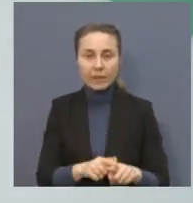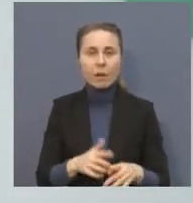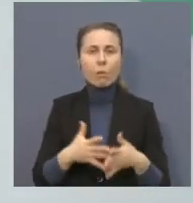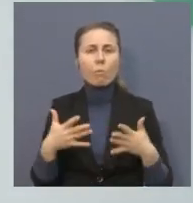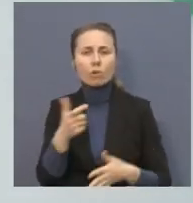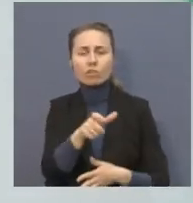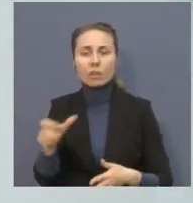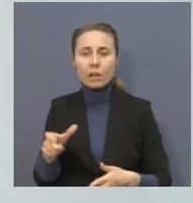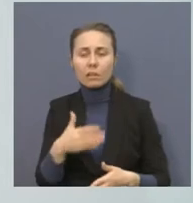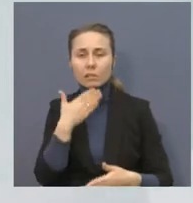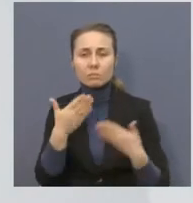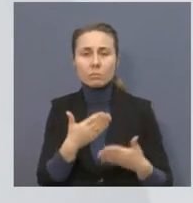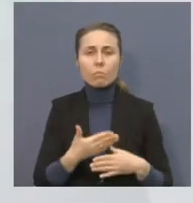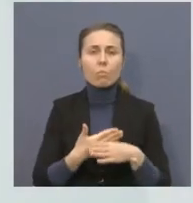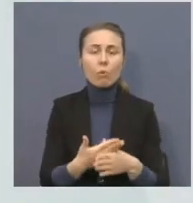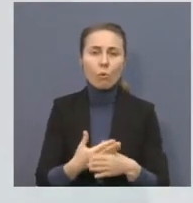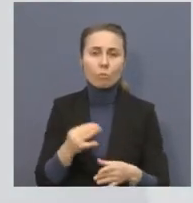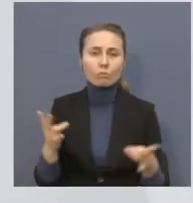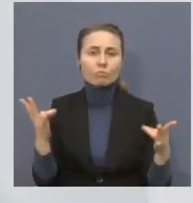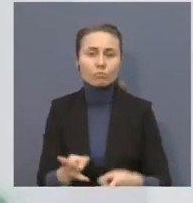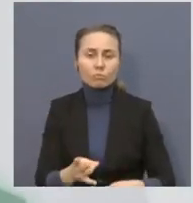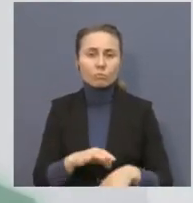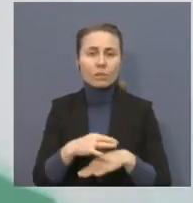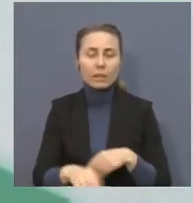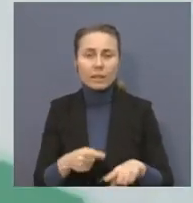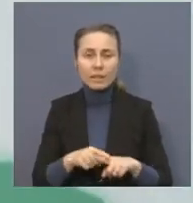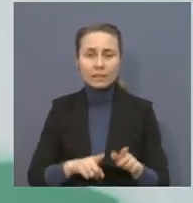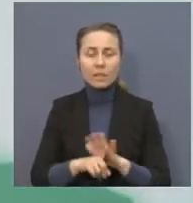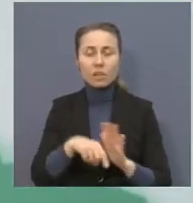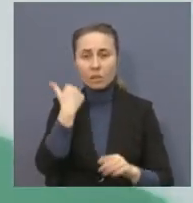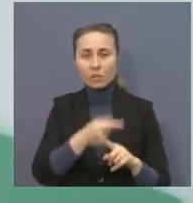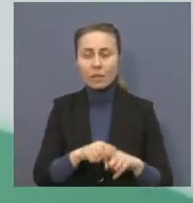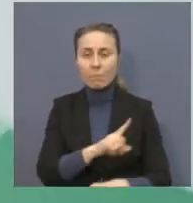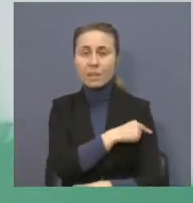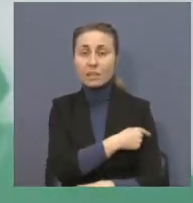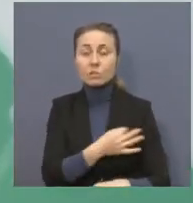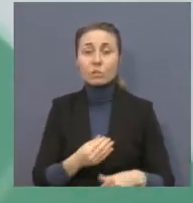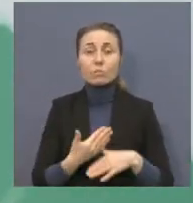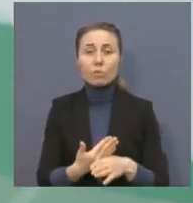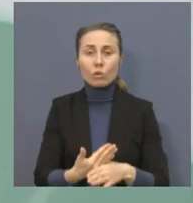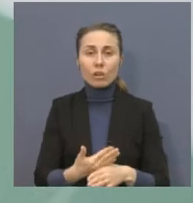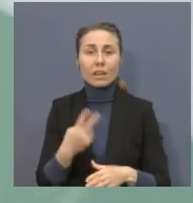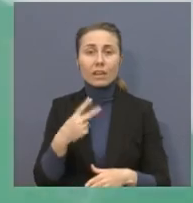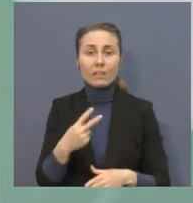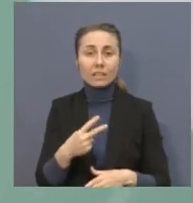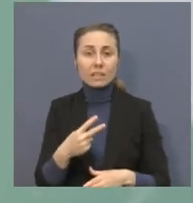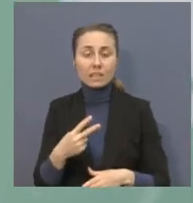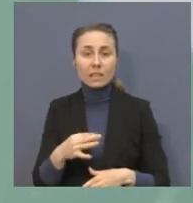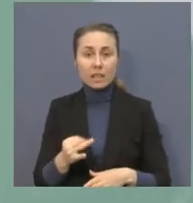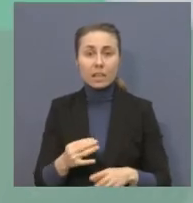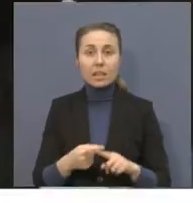граждан обращаются за помощью в травматологический пункт. С начала года за медицинской помощью уже обратилось более 25 человек.